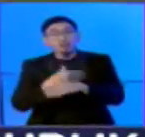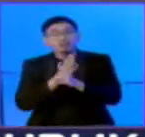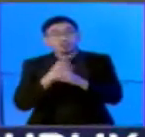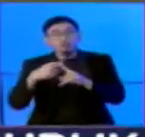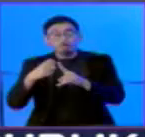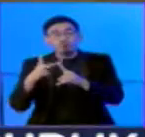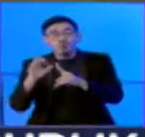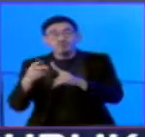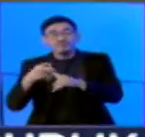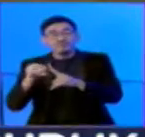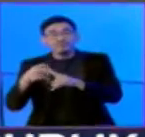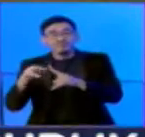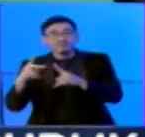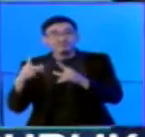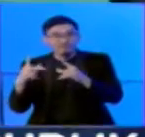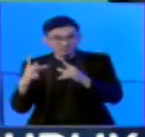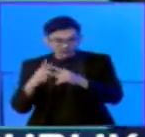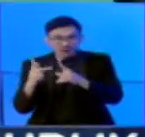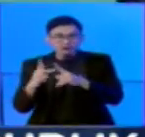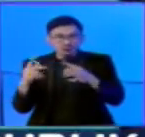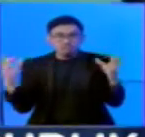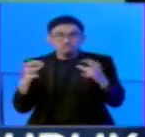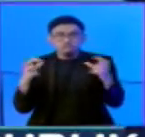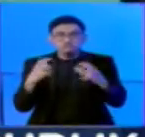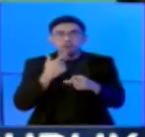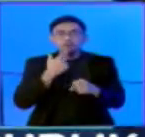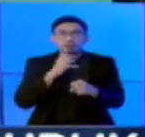Parawansa terkait penanganan COVID-19.